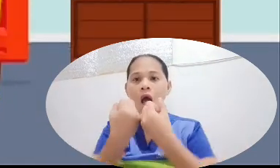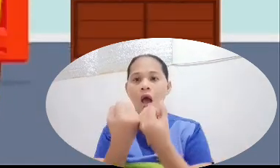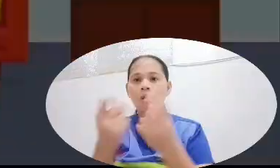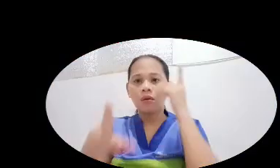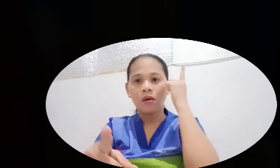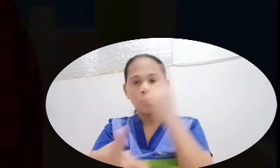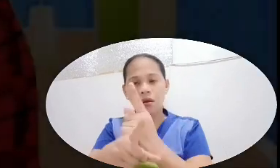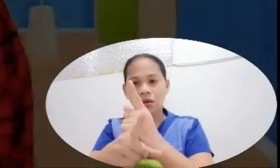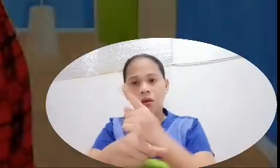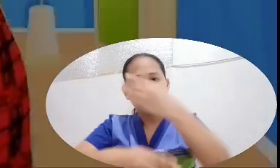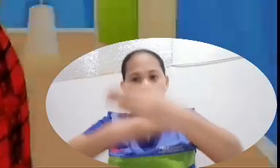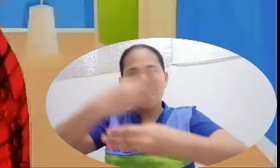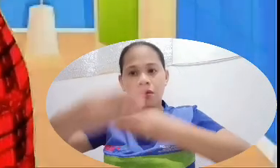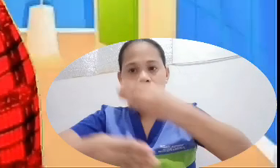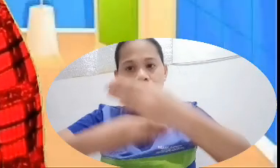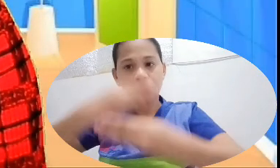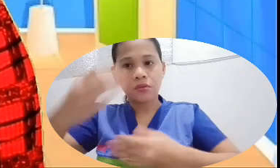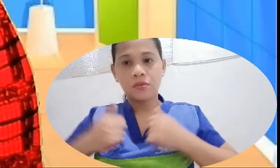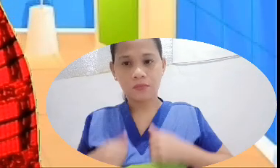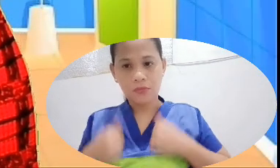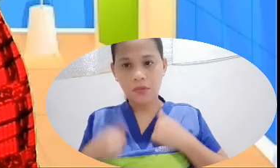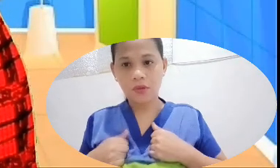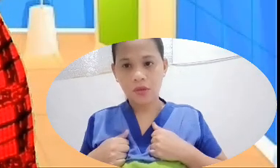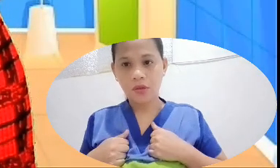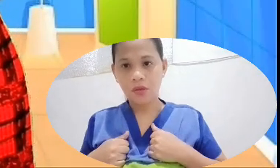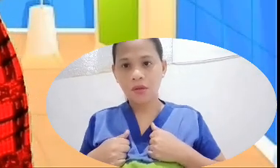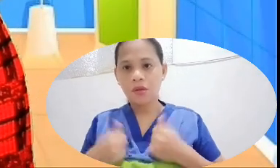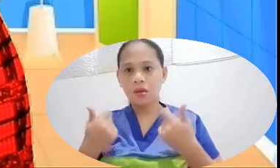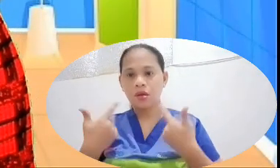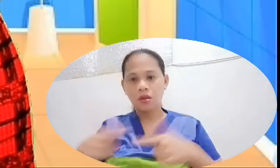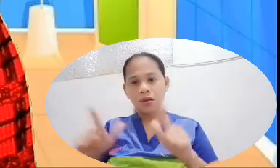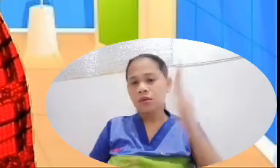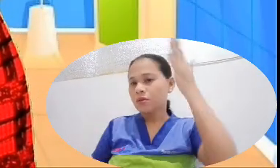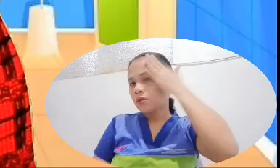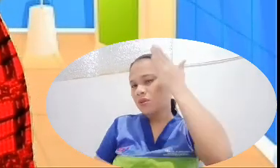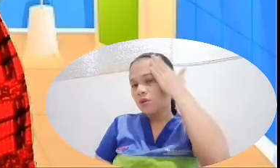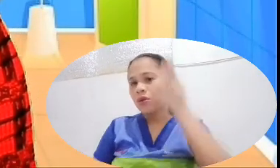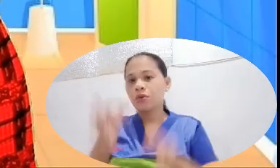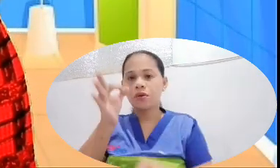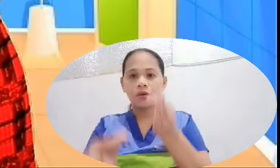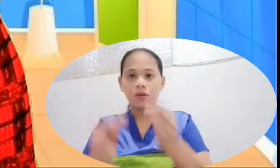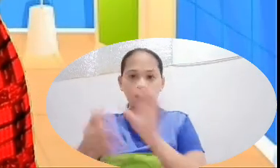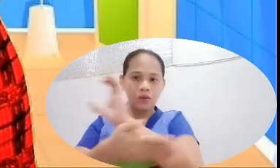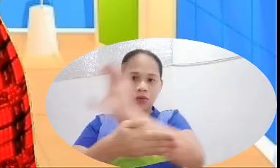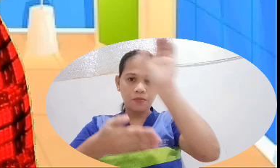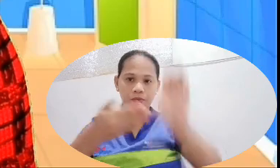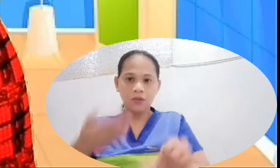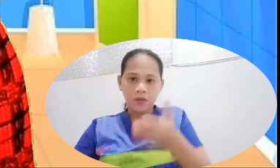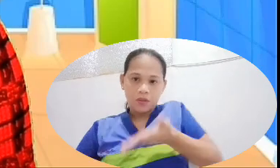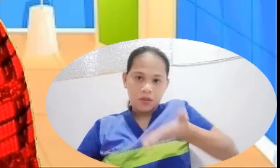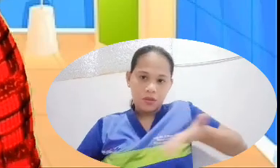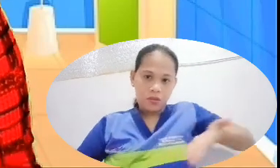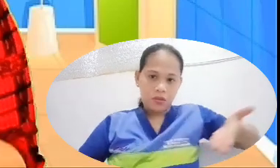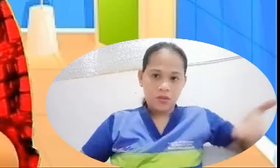paliligo. Alamin muna natin kung kumpleto na ang gagamitin ni Tenten sa